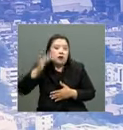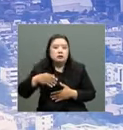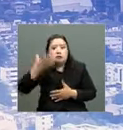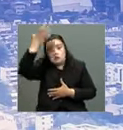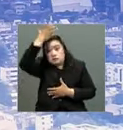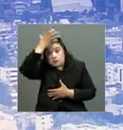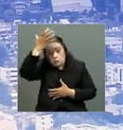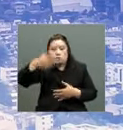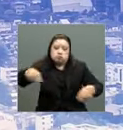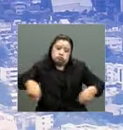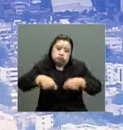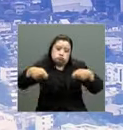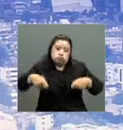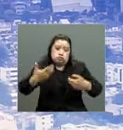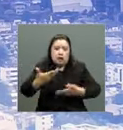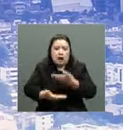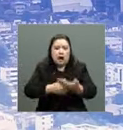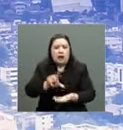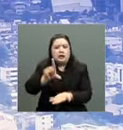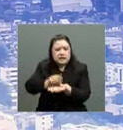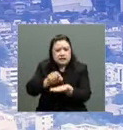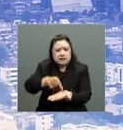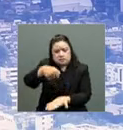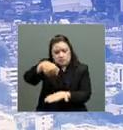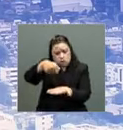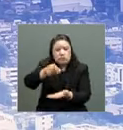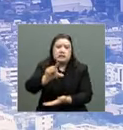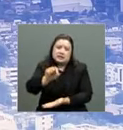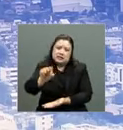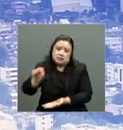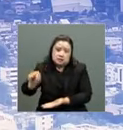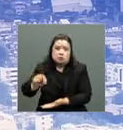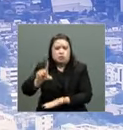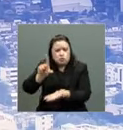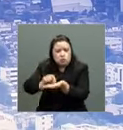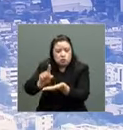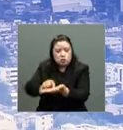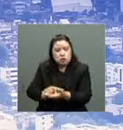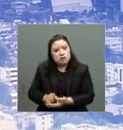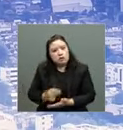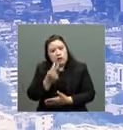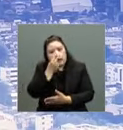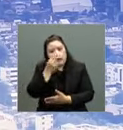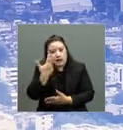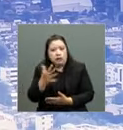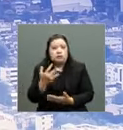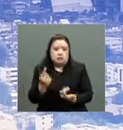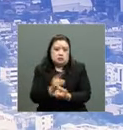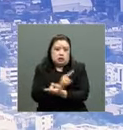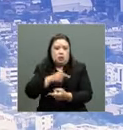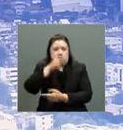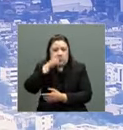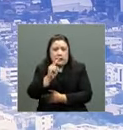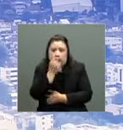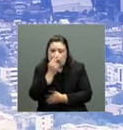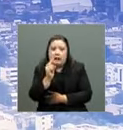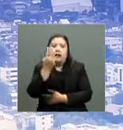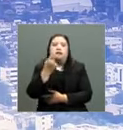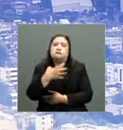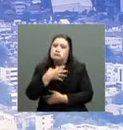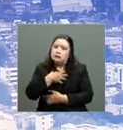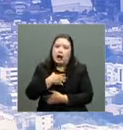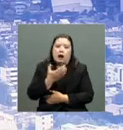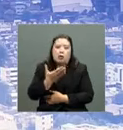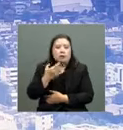งละ20บาทถูกๆกันตรงนี้ภาพอย่างนี้เกิดขึ้นแล้วในสังคมไทยเรานะครับแล้วก็อยากจะให้เกิดภาพอย่าง